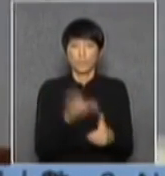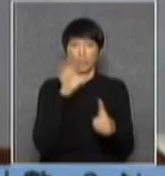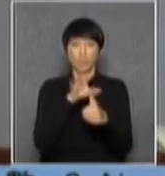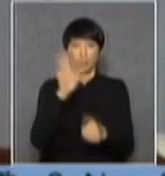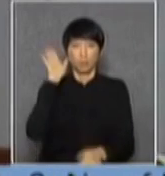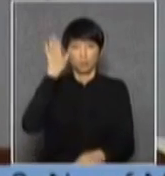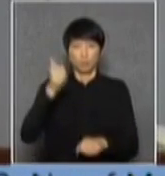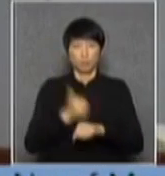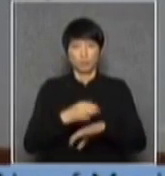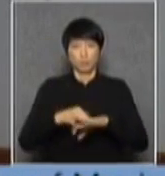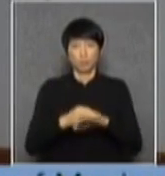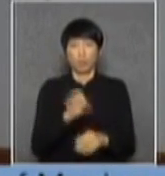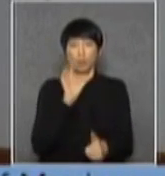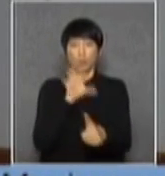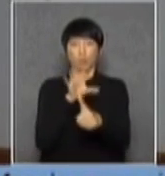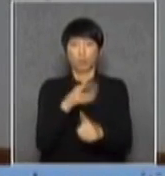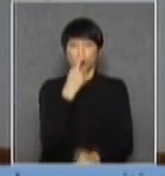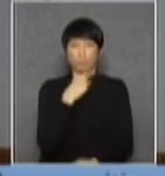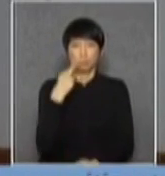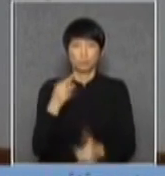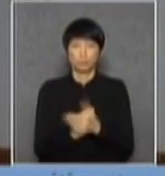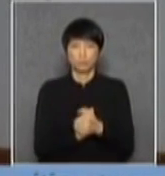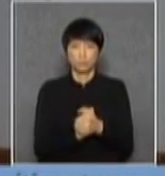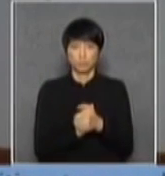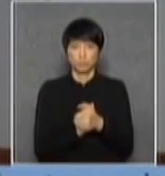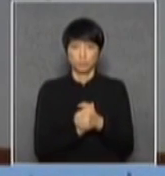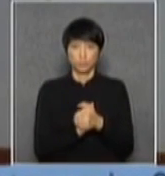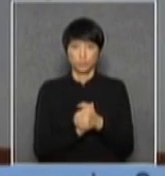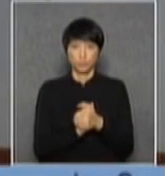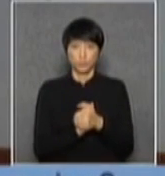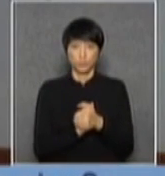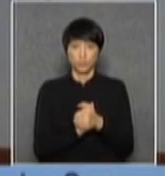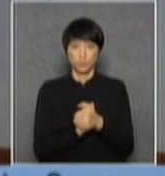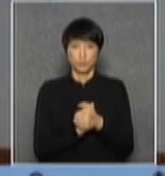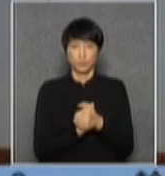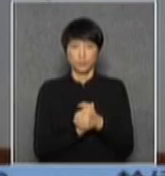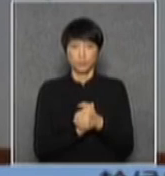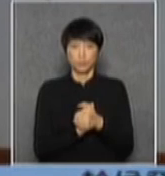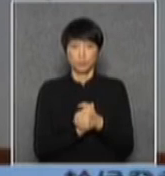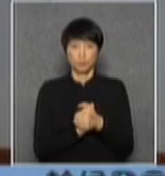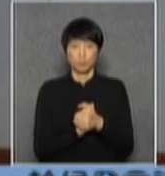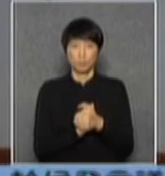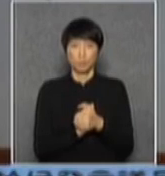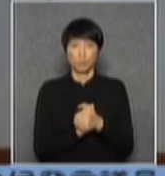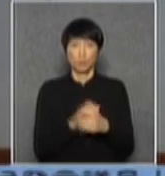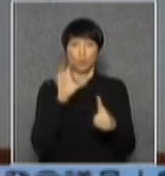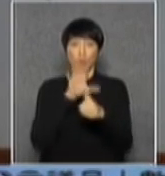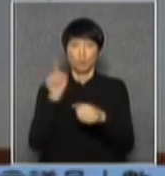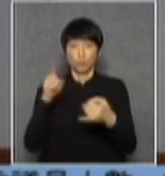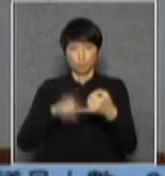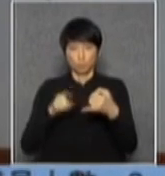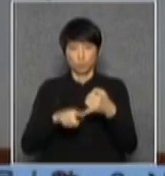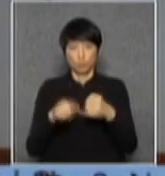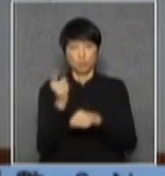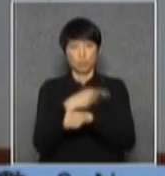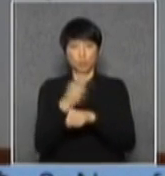咁我鬧翻曾俊華啦。嗱，主席，曾俊華，我鬧埋一次咧，就暫時唔鬧住啊，因為咧，